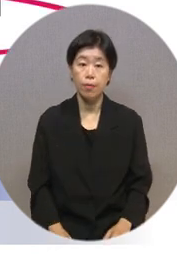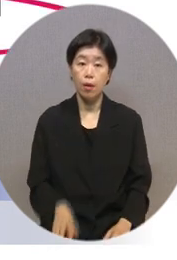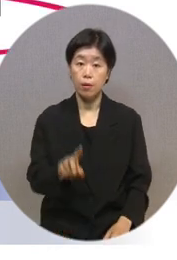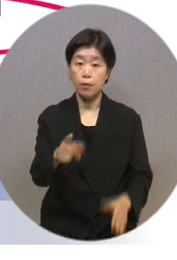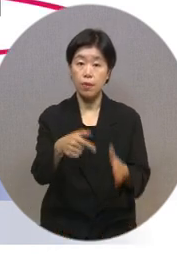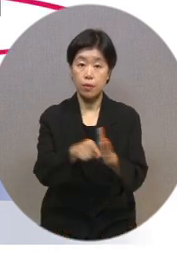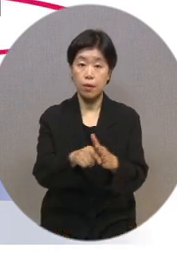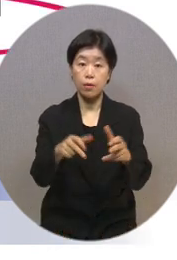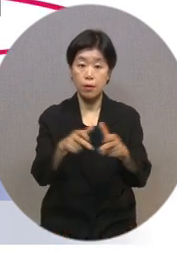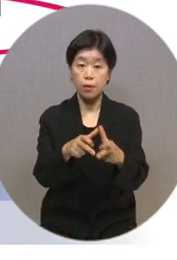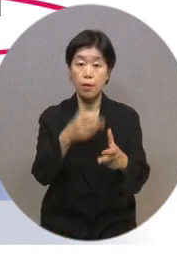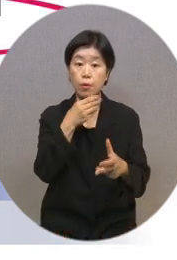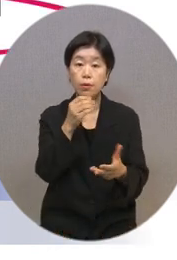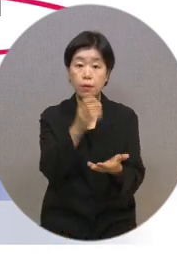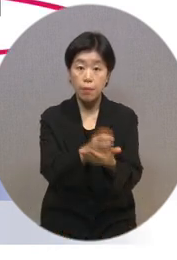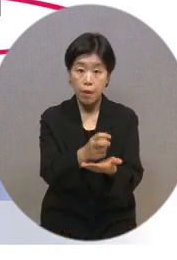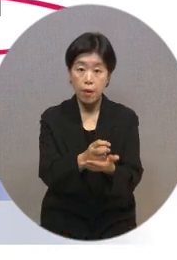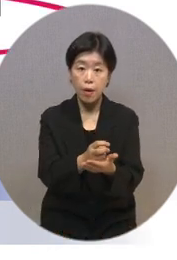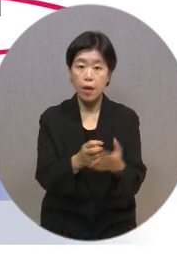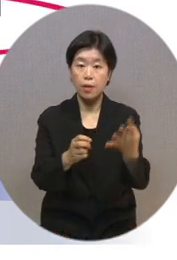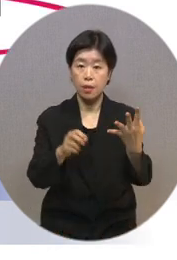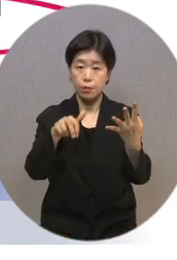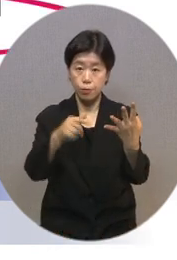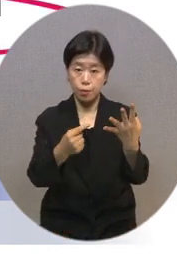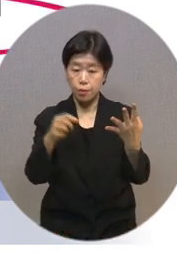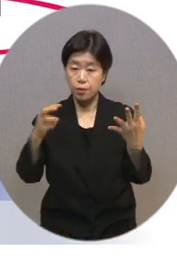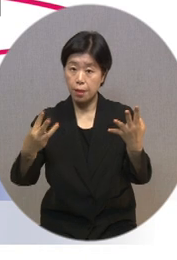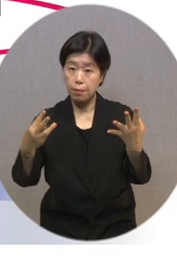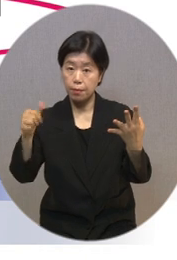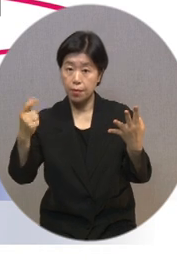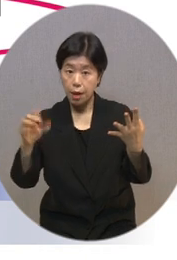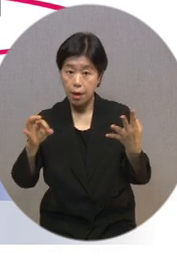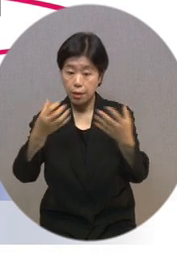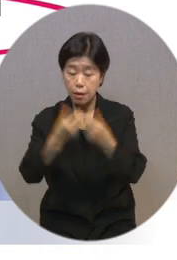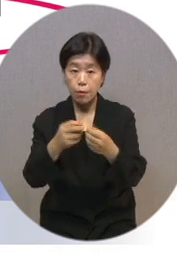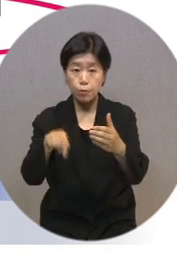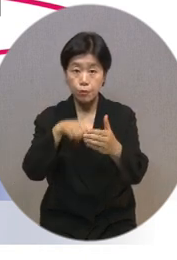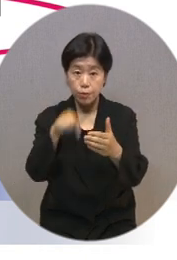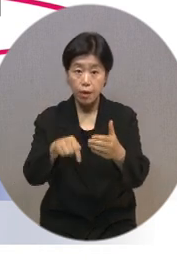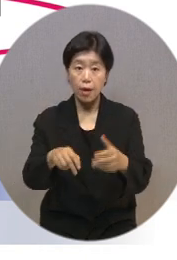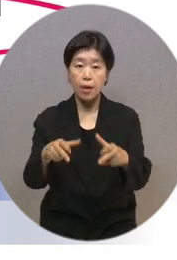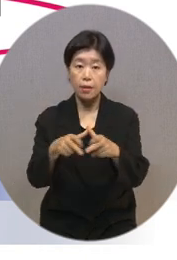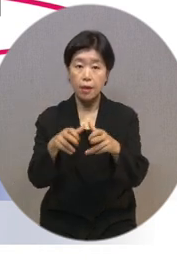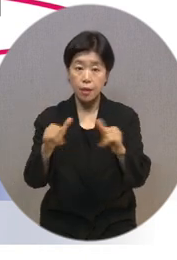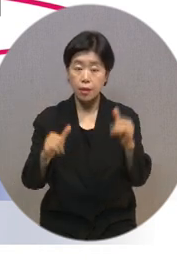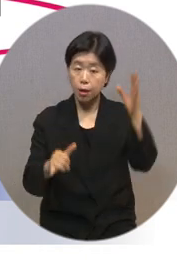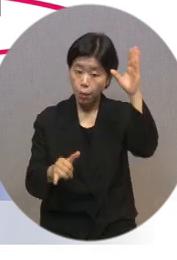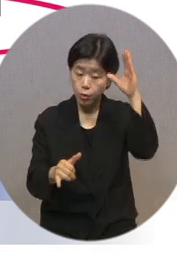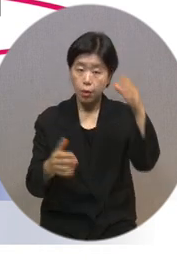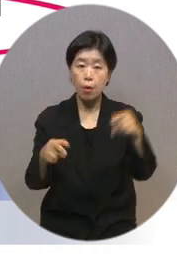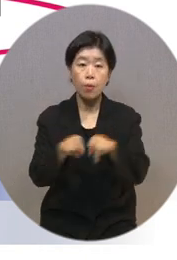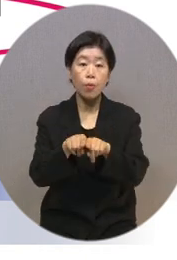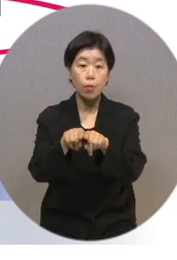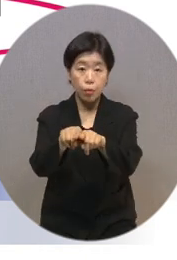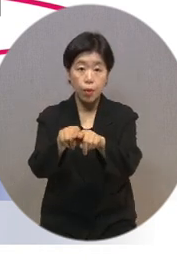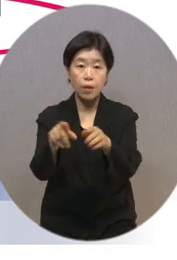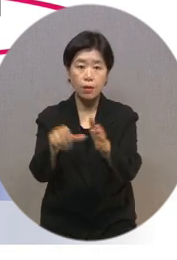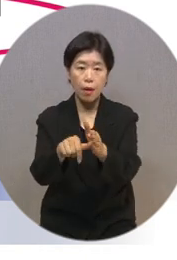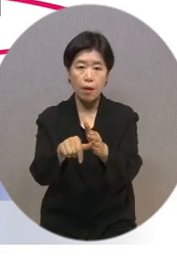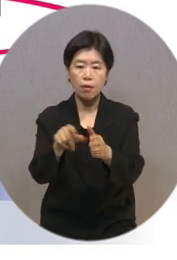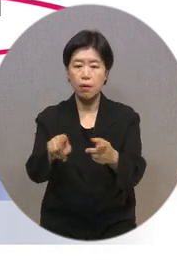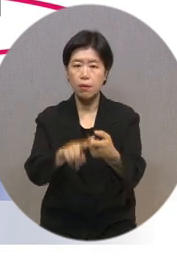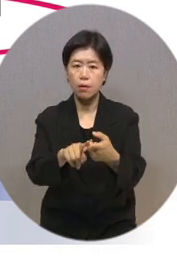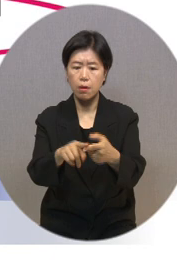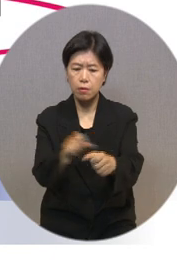위해 장애인복지법 제40조 제3항의 내용 중 장애인 보조견의 출입을 정당한 사유 없이